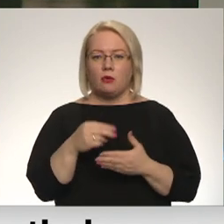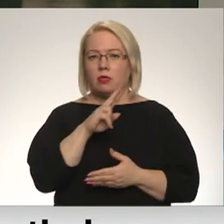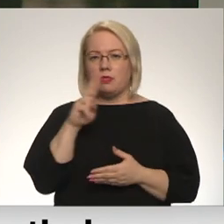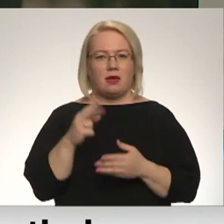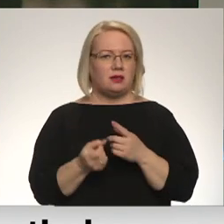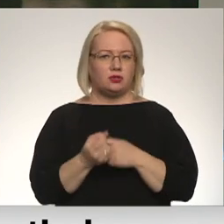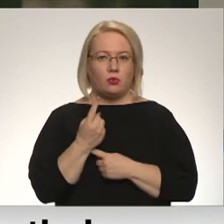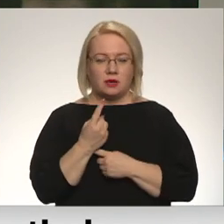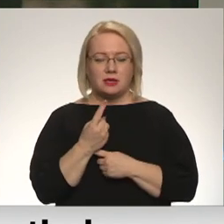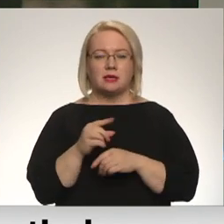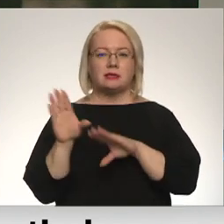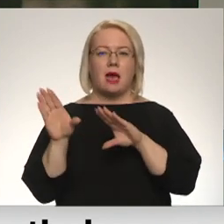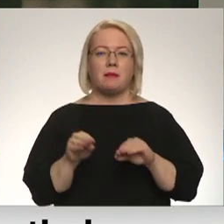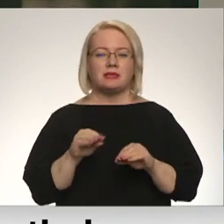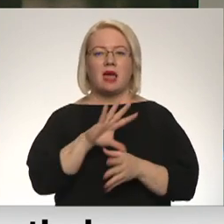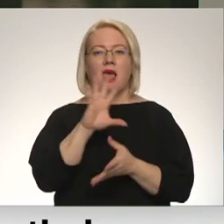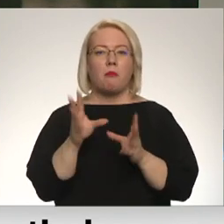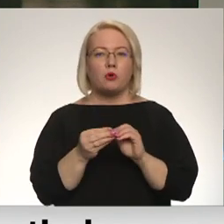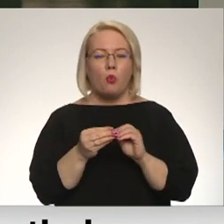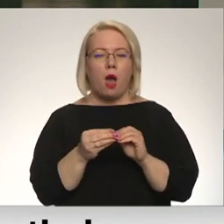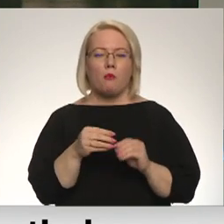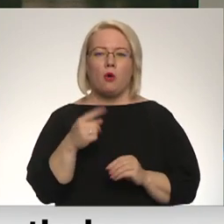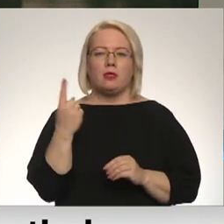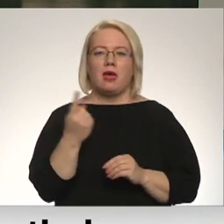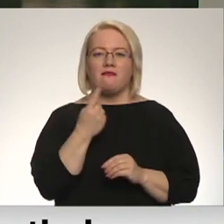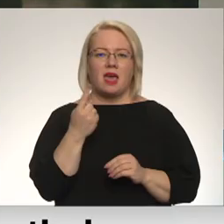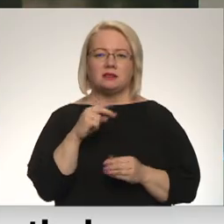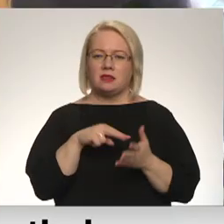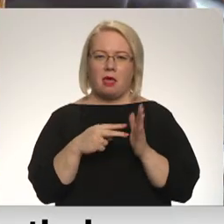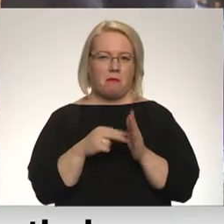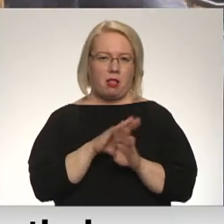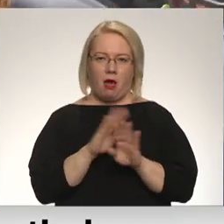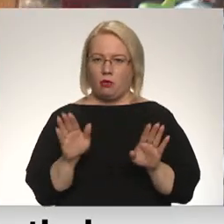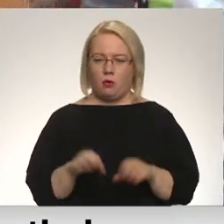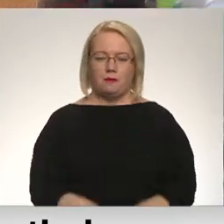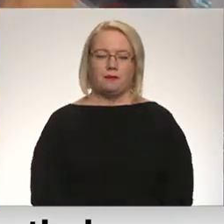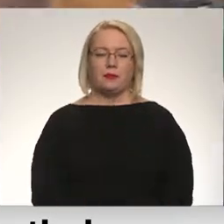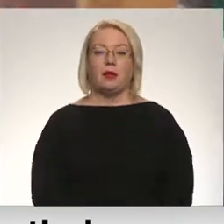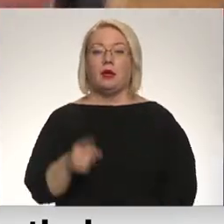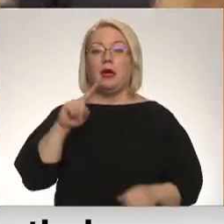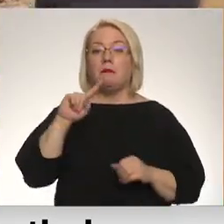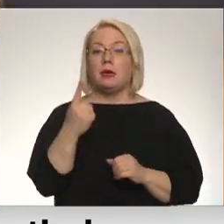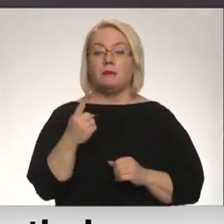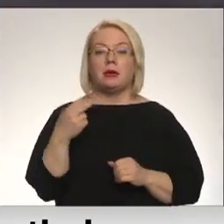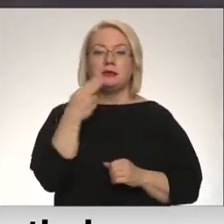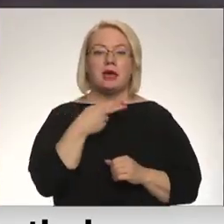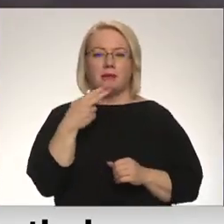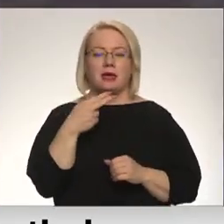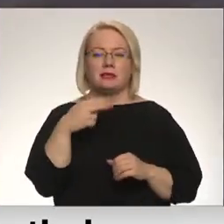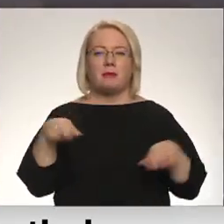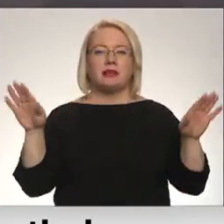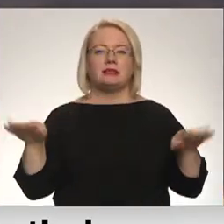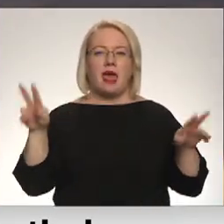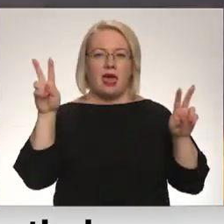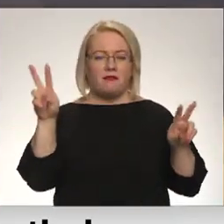neizdosies. Samazināt apjomu gan neviens no uzrunātajiem neplāno. Piemājas saimniecībā Dzērves, kas jau